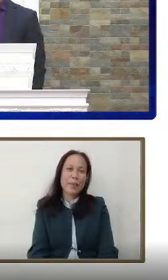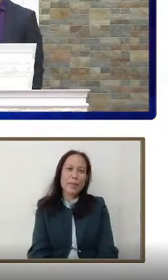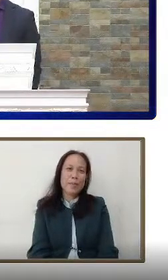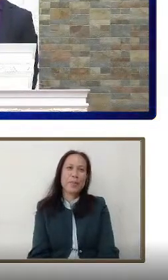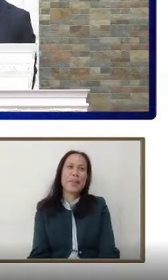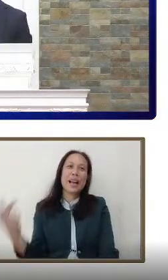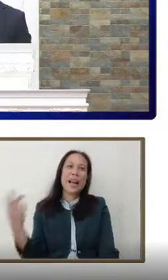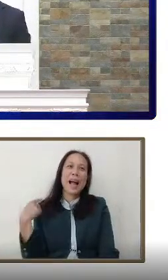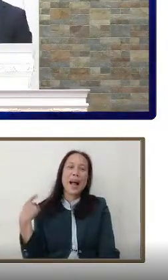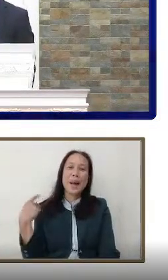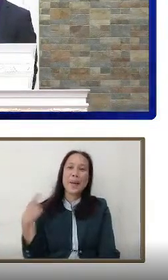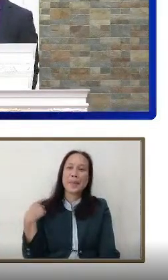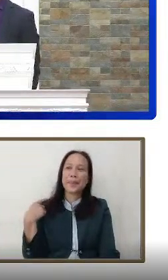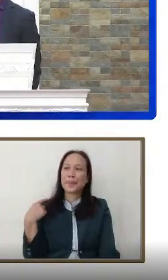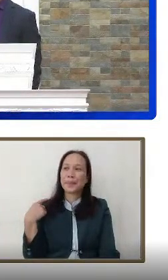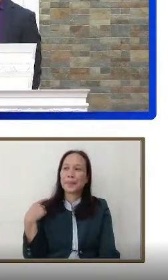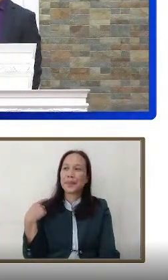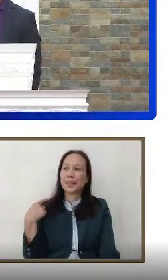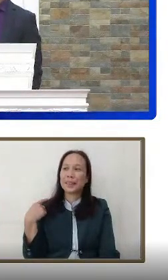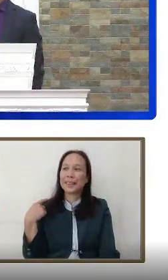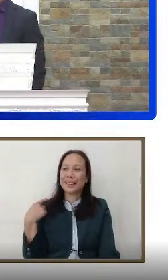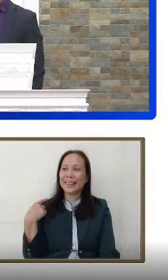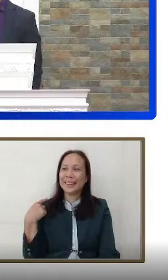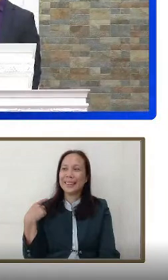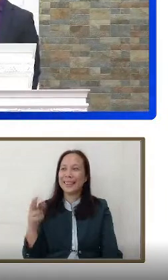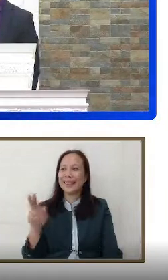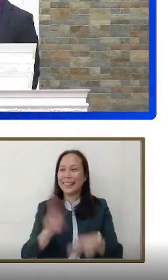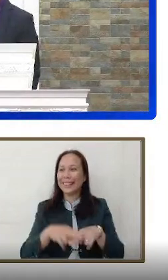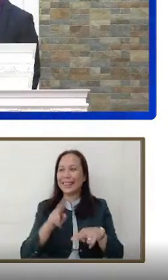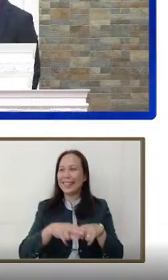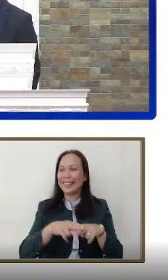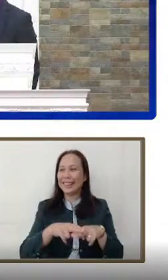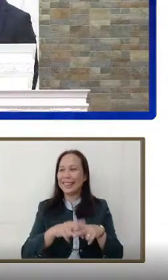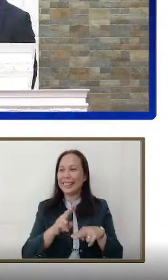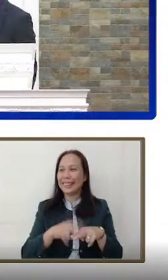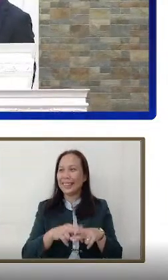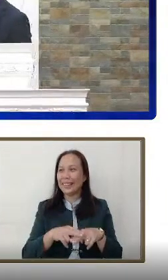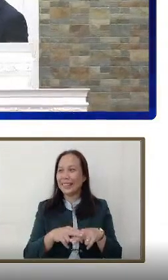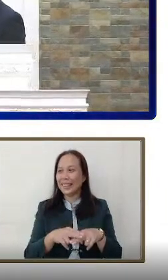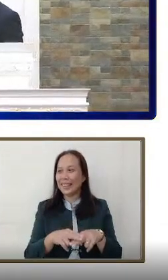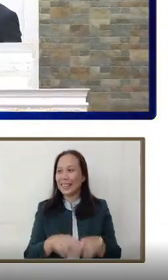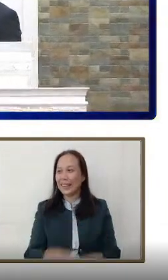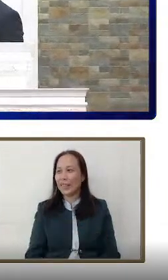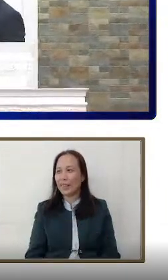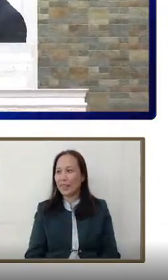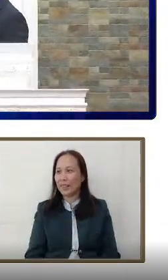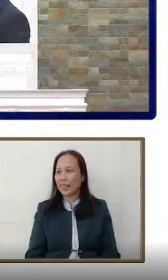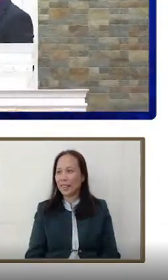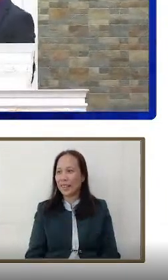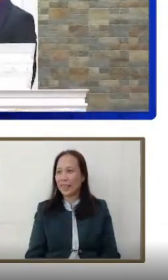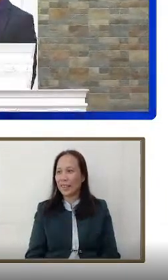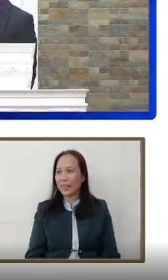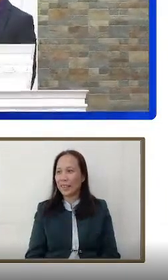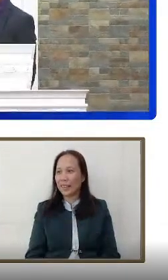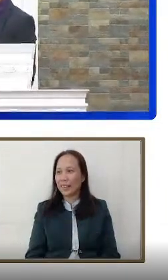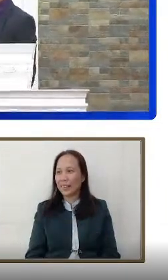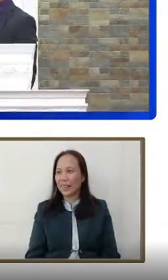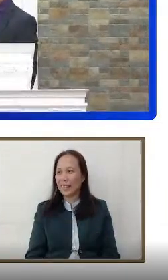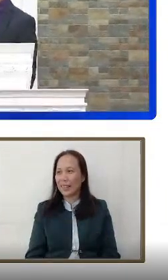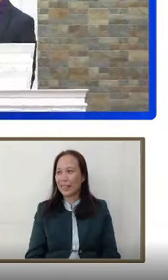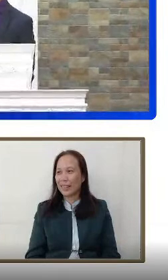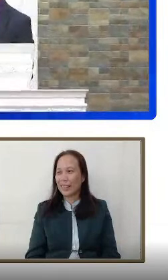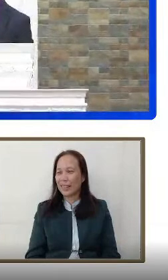meron ba kayo dyan, ano? Celia Electrica? I mean, ano yung tawag nun? Ano yun? Hindi, yung